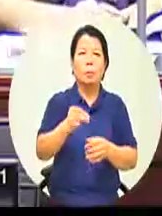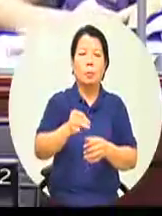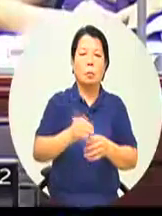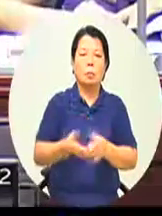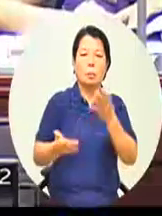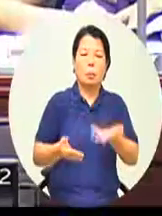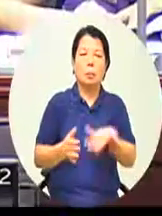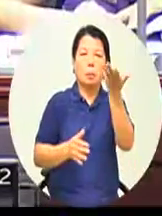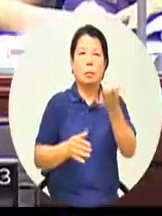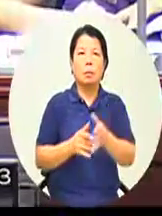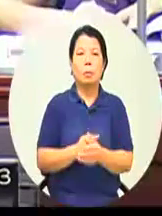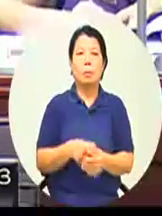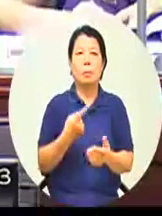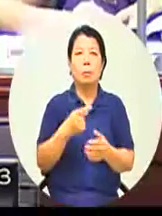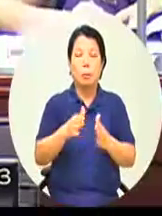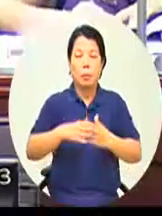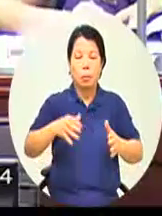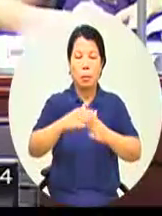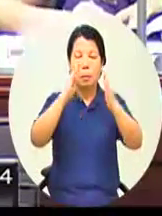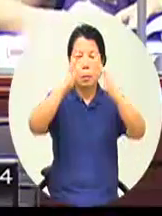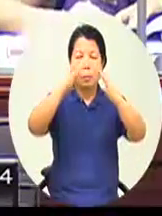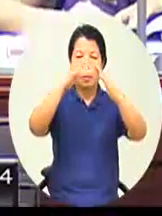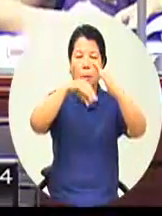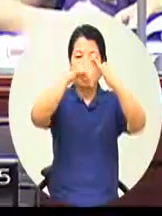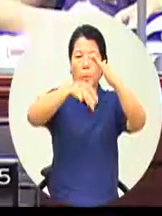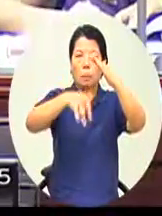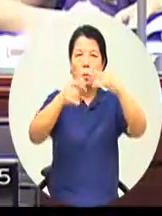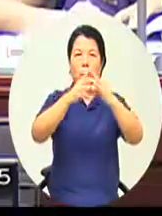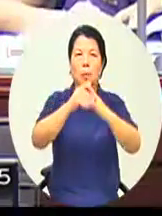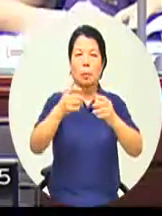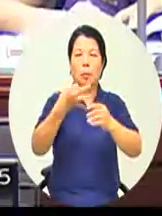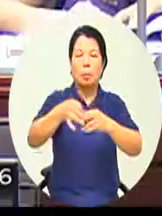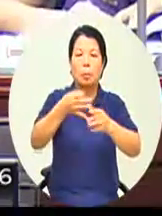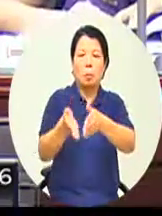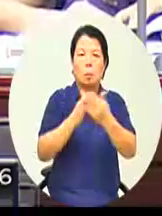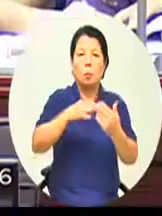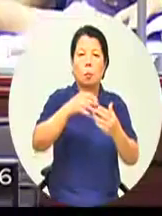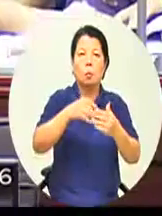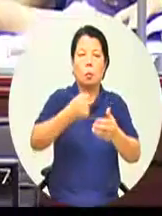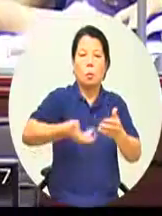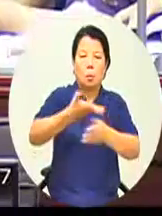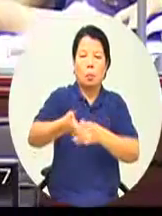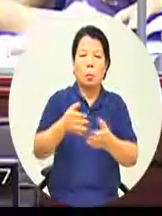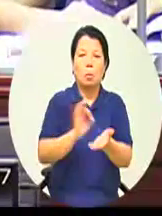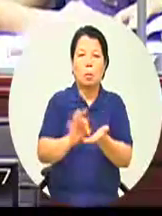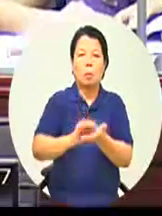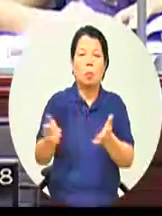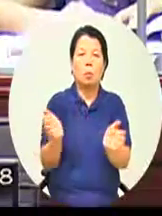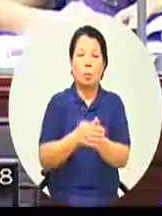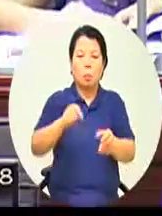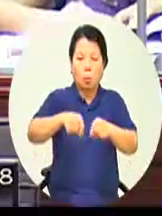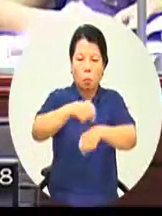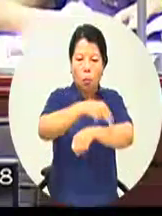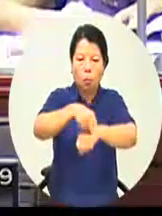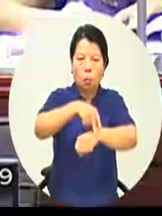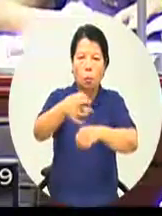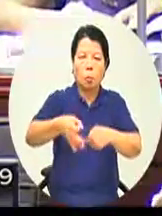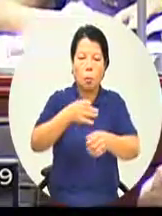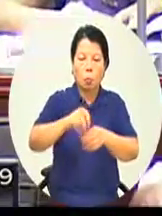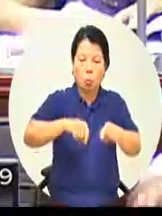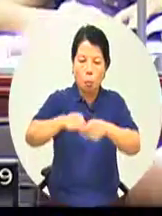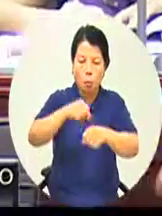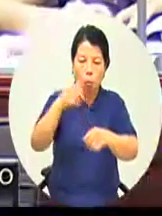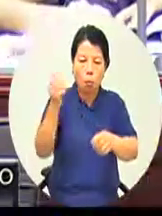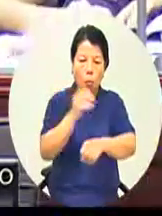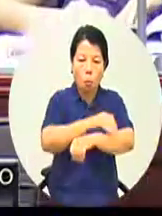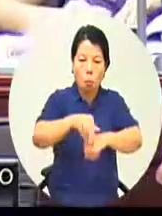员议员有提到，比如说天花板这些金额比较大的复建工程，都已经给了他们规划费。那规划费规划设计完成以后